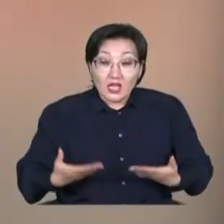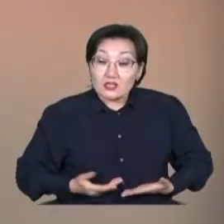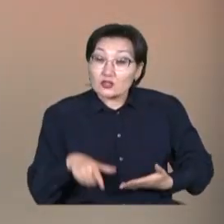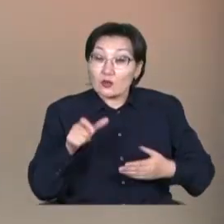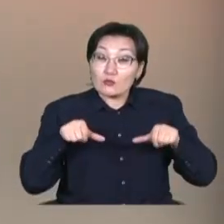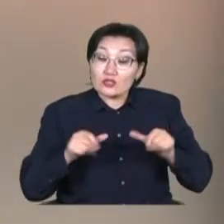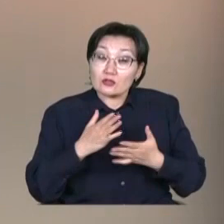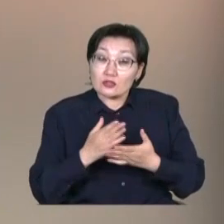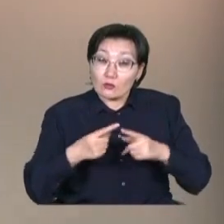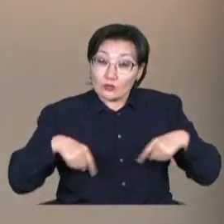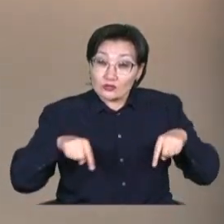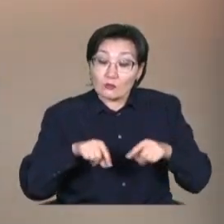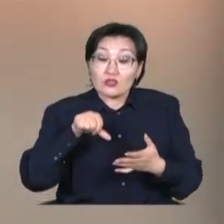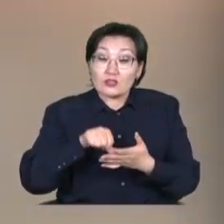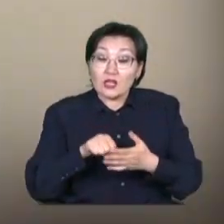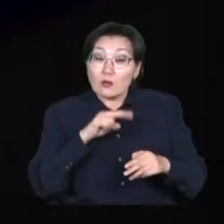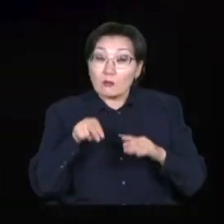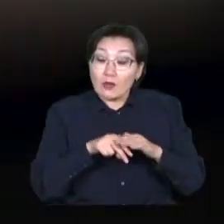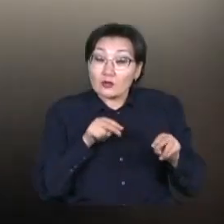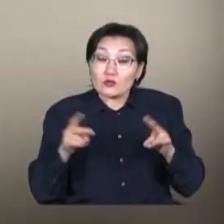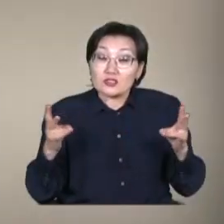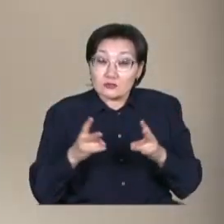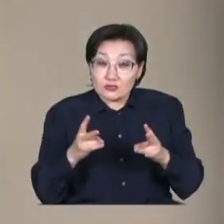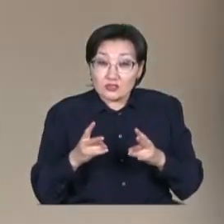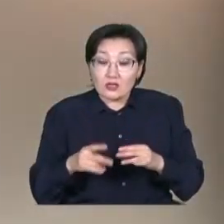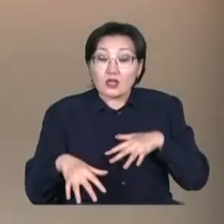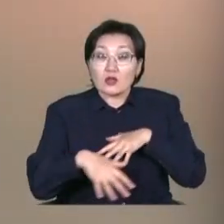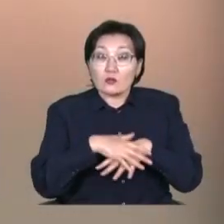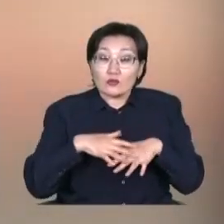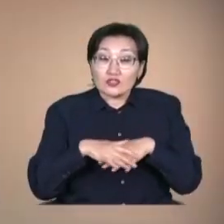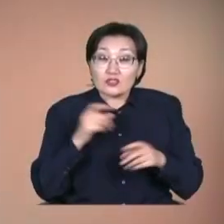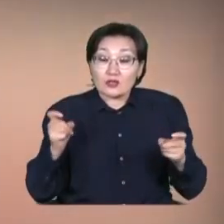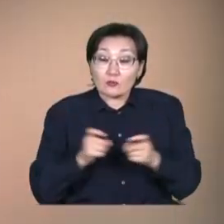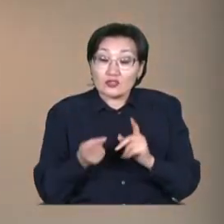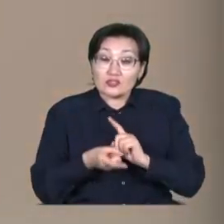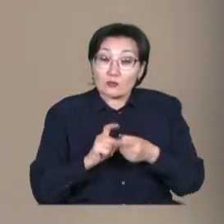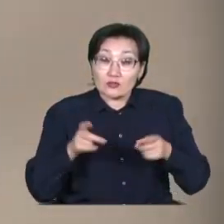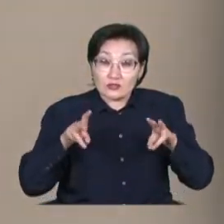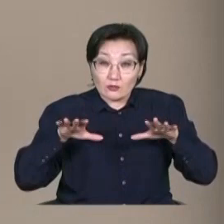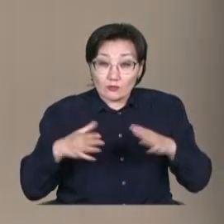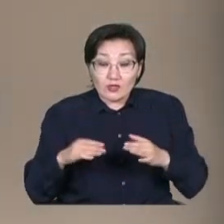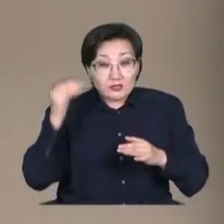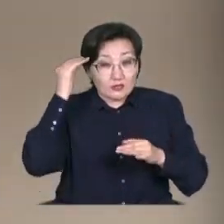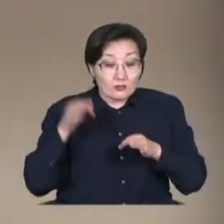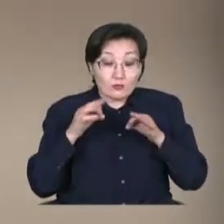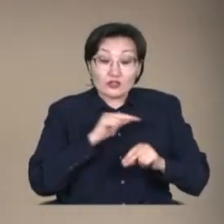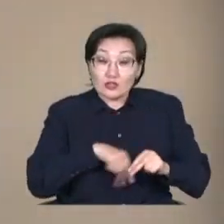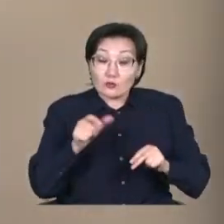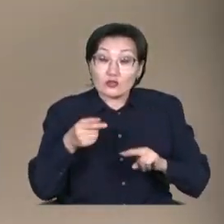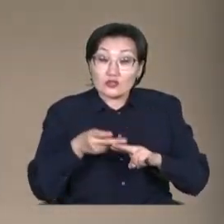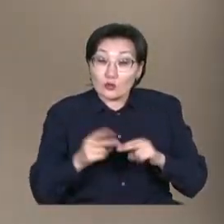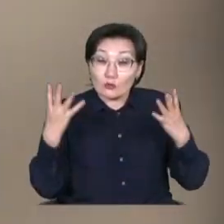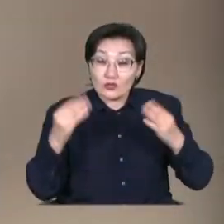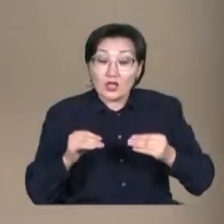құқылы. Ал мекеме өкілдері оларды бақылауға міндеттеледі. Елдің есін алып мұңына айналған оқиғаға қатысты пікір білдірген қызметкерлер сол күні